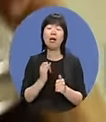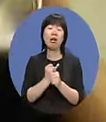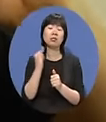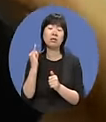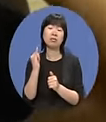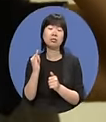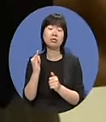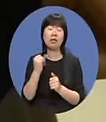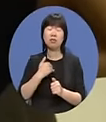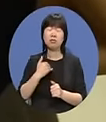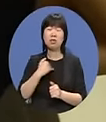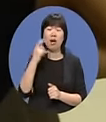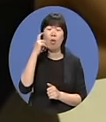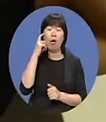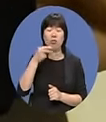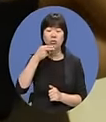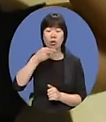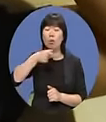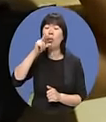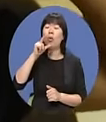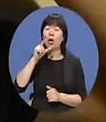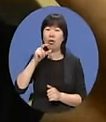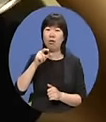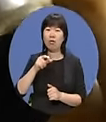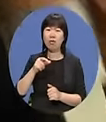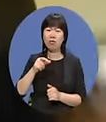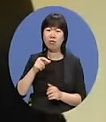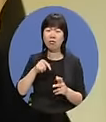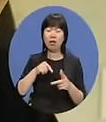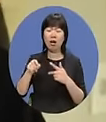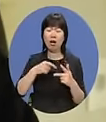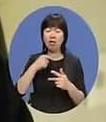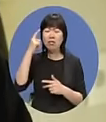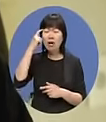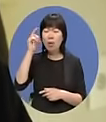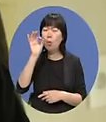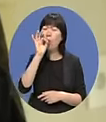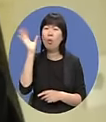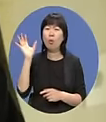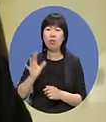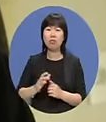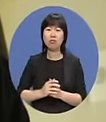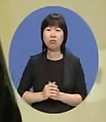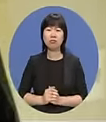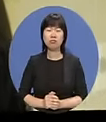아내는 제가 왜 술을 마시는지 이해하려고 하지도 않습니다.